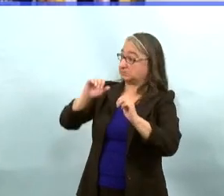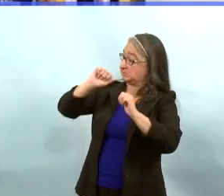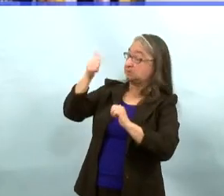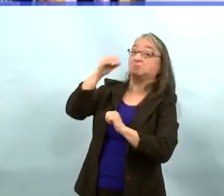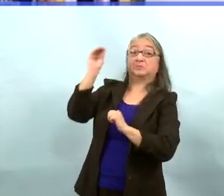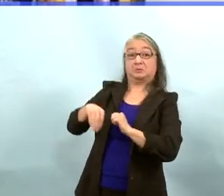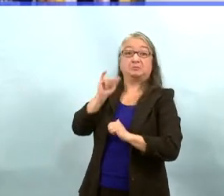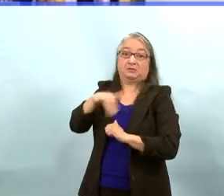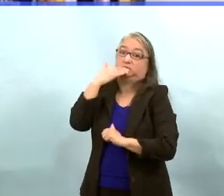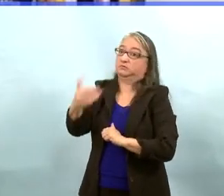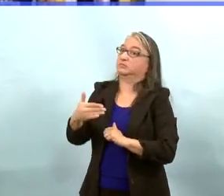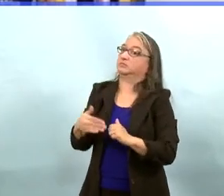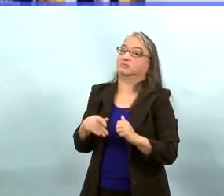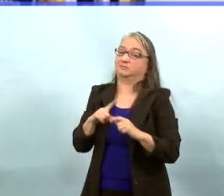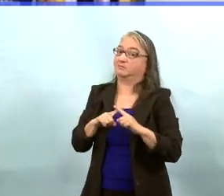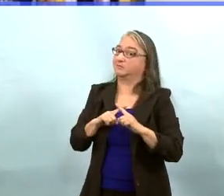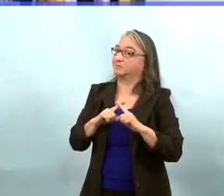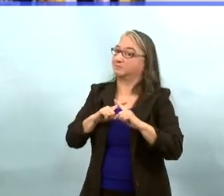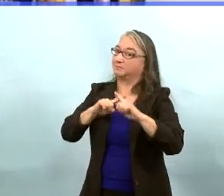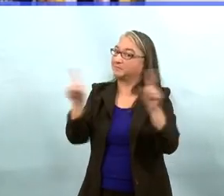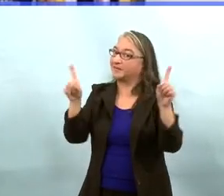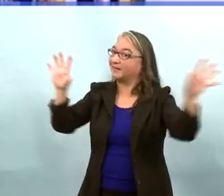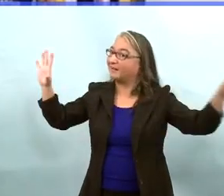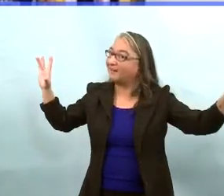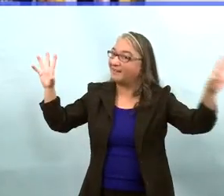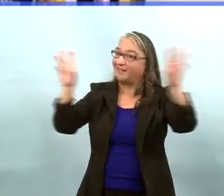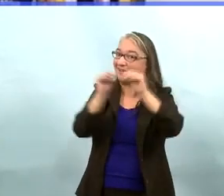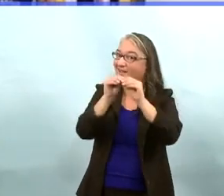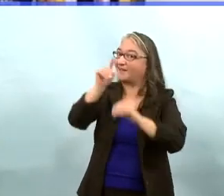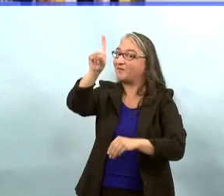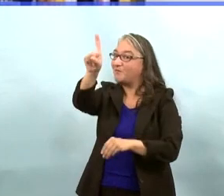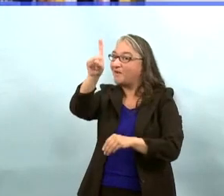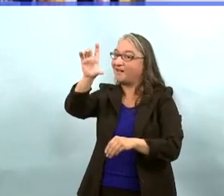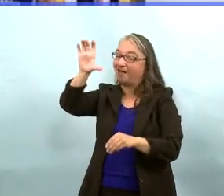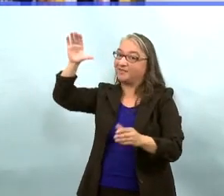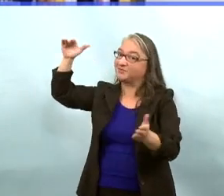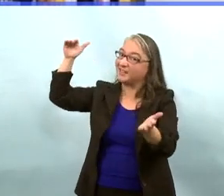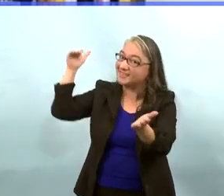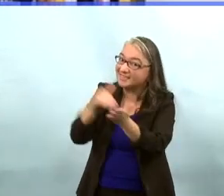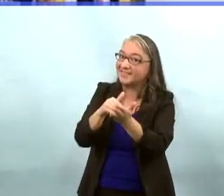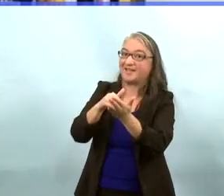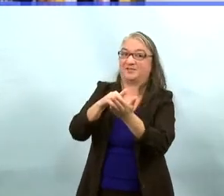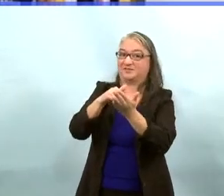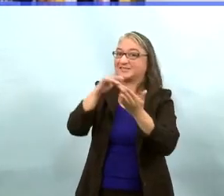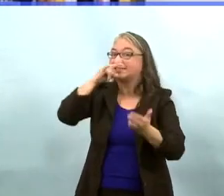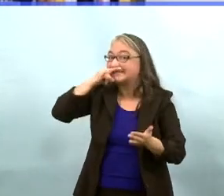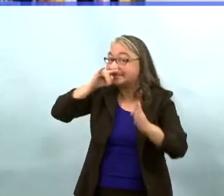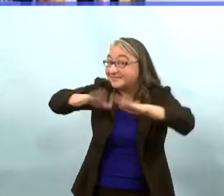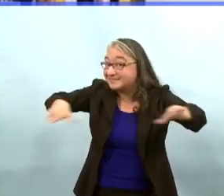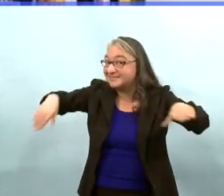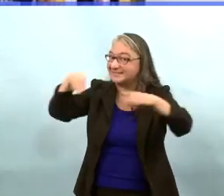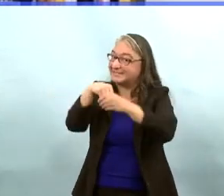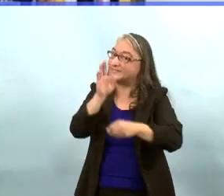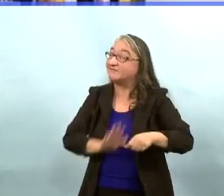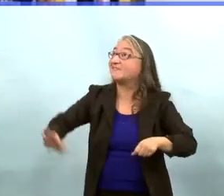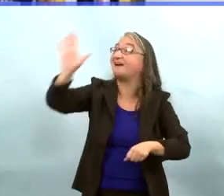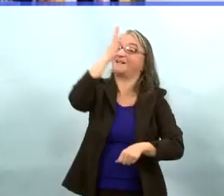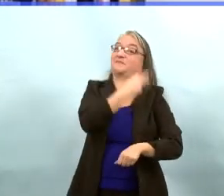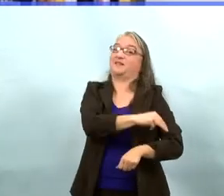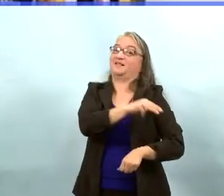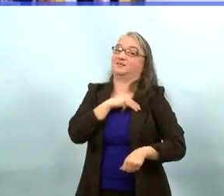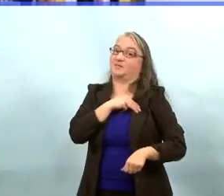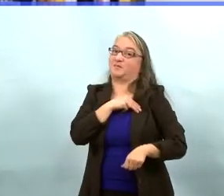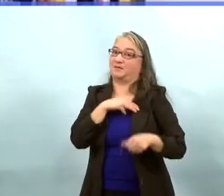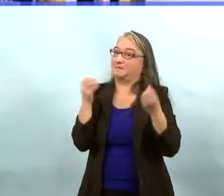Mais c'est quand même pas. Ça représente pas les 100 000 enfants qu'on a dans ce groupe d'âge. Alors, qu'est-ce que vous